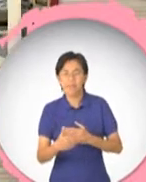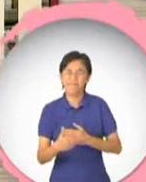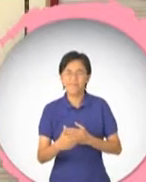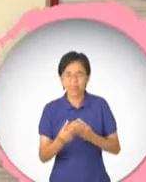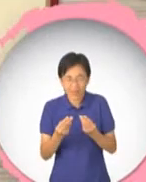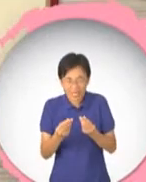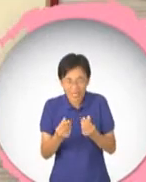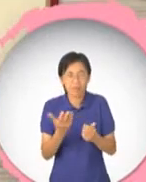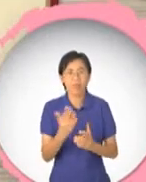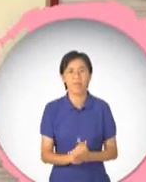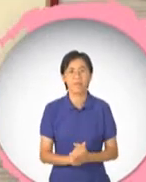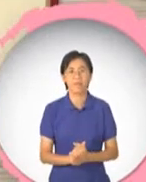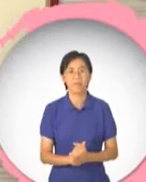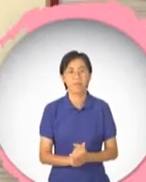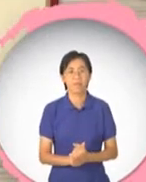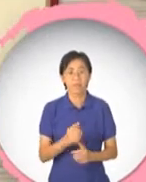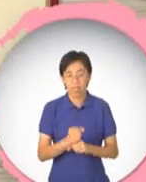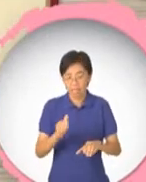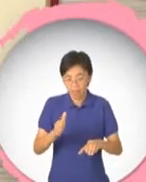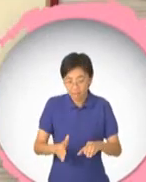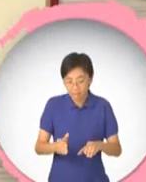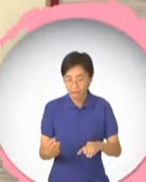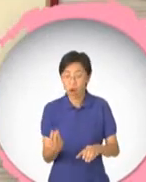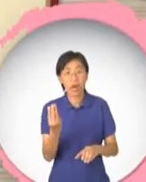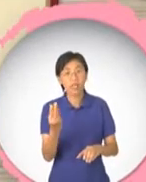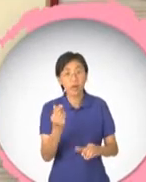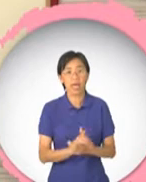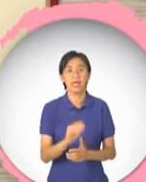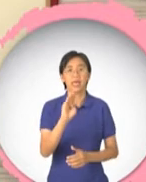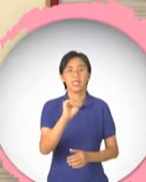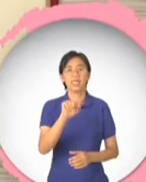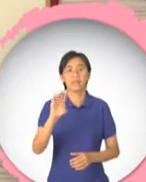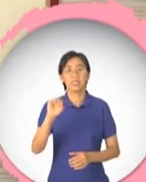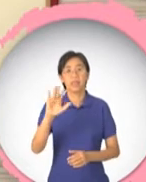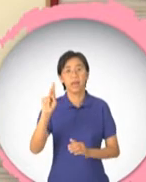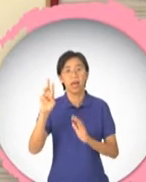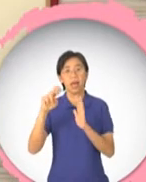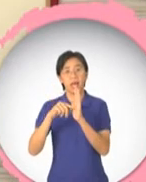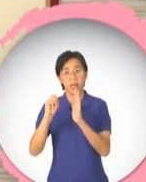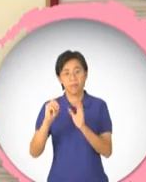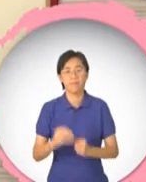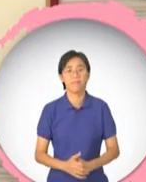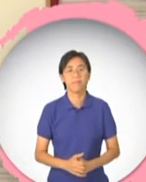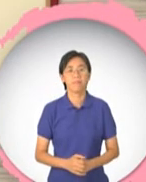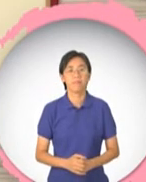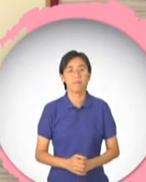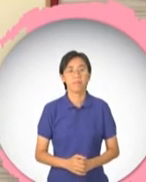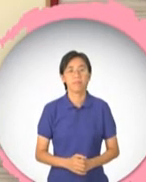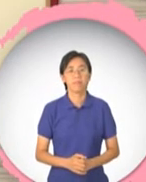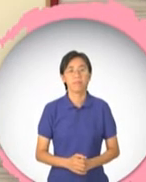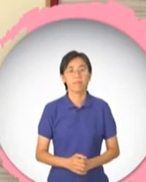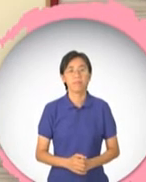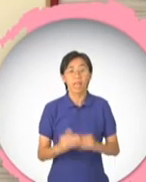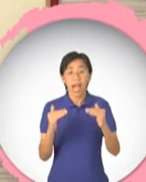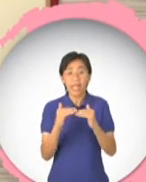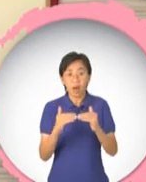ราจะตัดน้ำหนักค่ะ อันนี้เราใช้ก้อนหนึ่งประมาณกี่กรัมครับ 40-45กรัมค่ะนะคะเพื่อให้น้ำหนักของก้อนแป้งเท่าๆกันเวลาเ